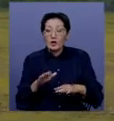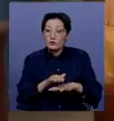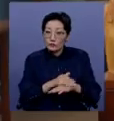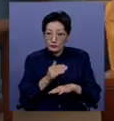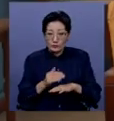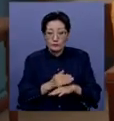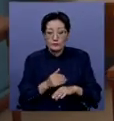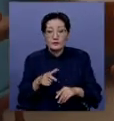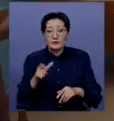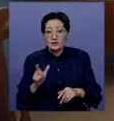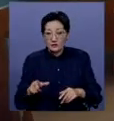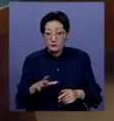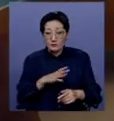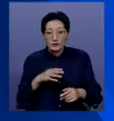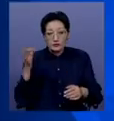жайсаң Жанет деп еске алды.